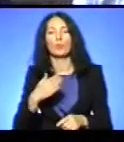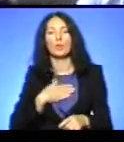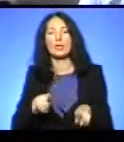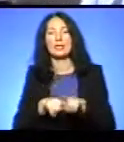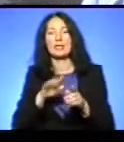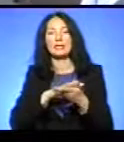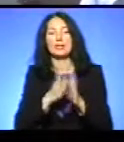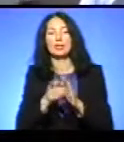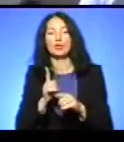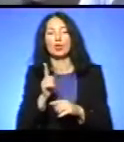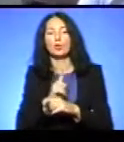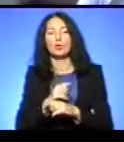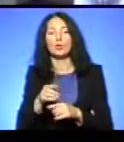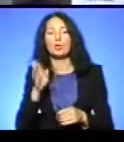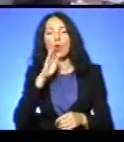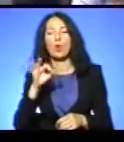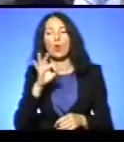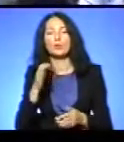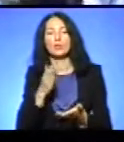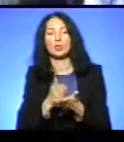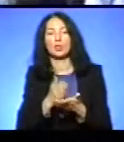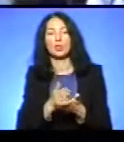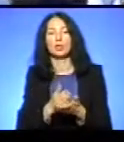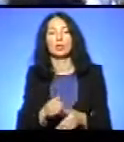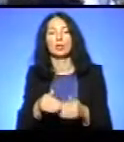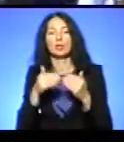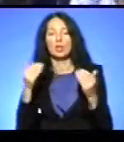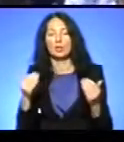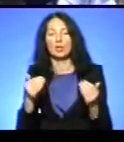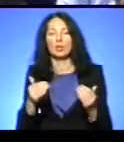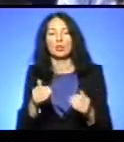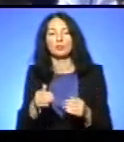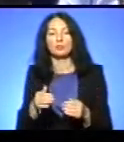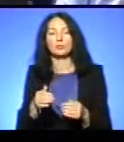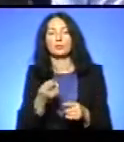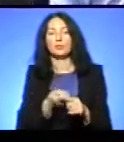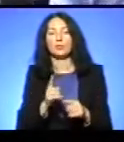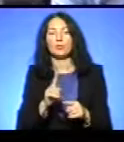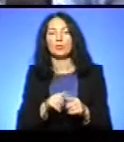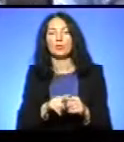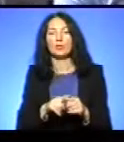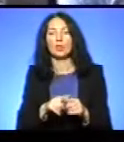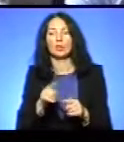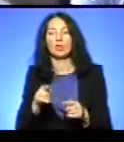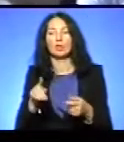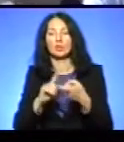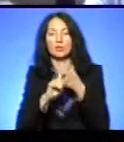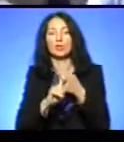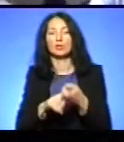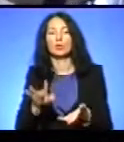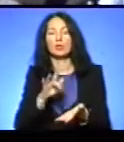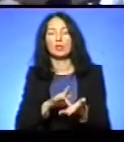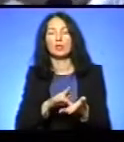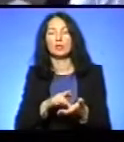Тернопільське озеро є найнижча точка, яка є в місці. І з цієї території основне це центр і новий світ. Тобто все, що після дощу